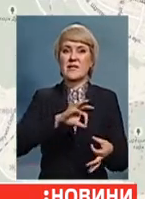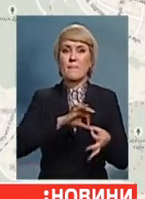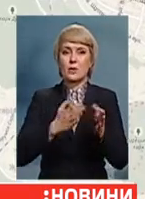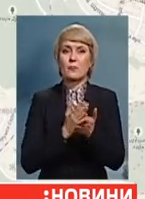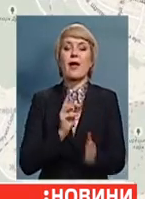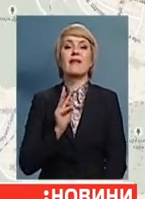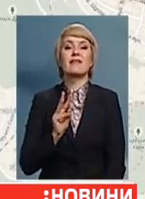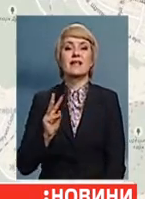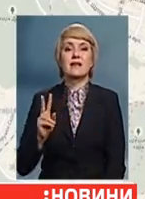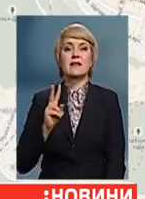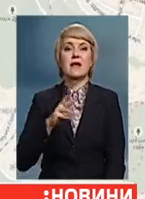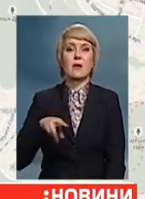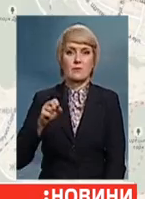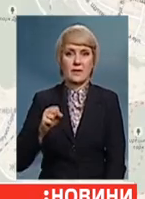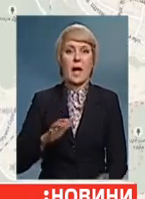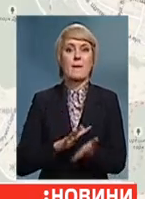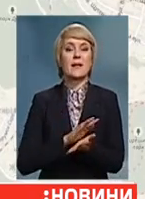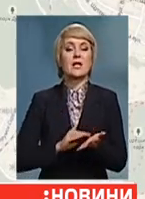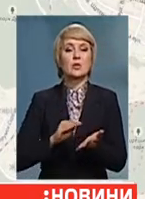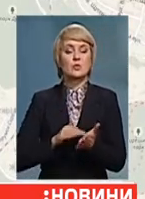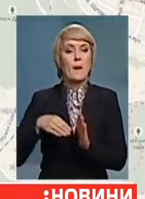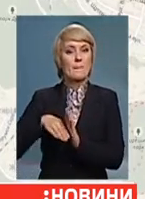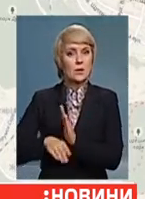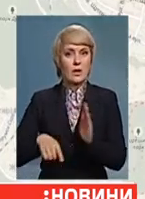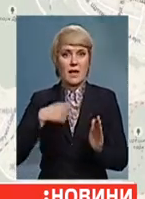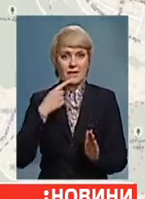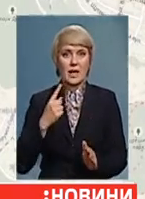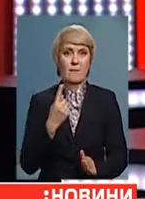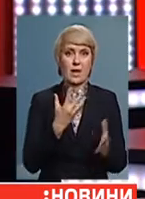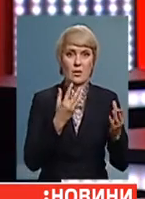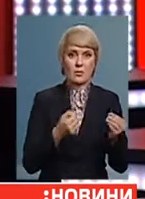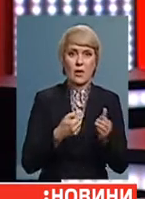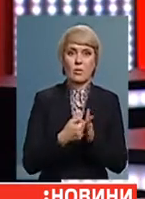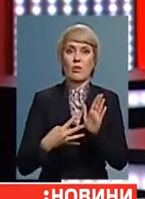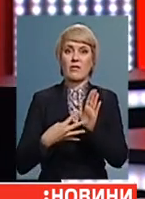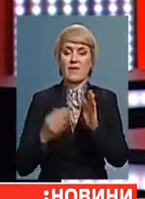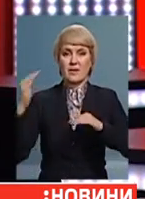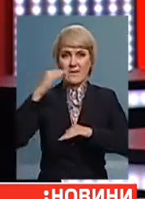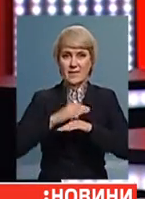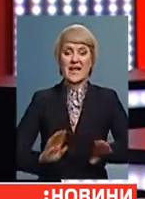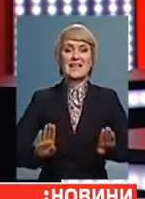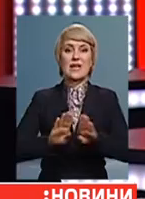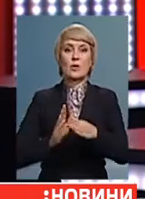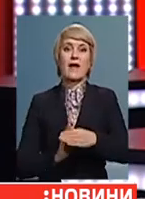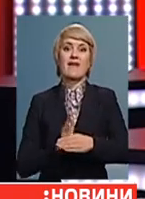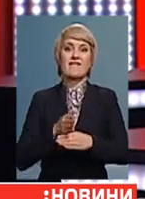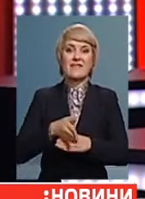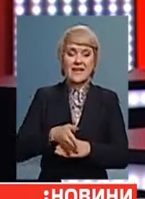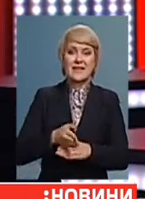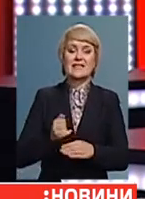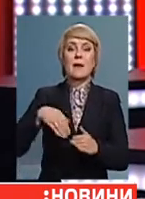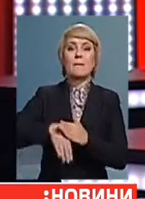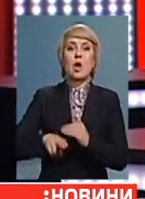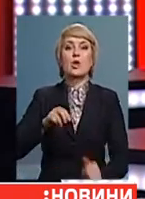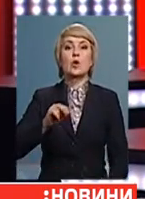прес-служба Київського метрополітену нагадує, з 1 дня до 9 вечора закриють вихід із підземного переходу метро Дорогожичі у бік пам'ятника